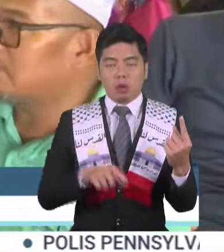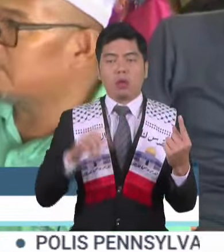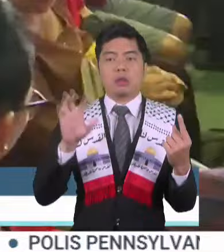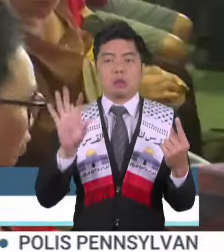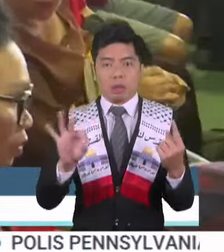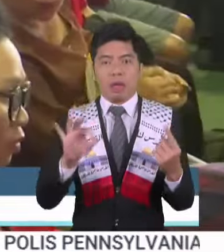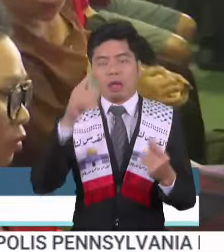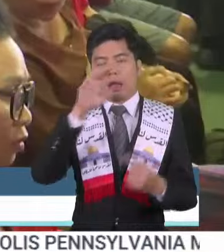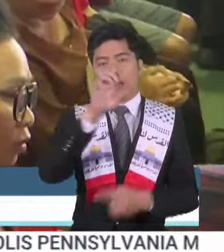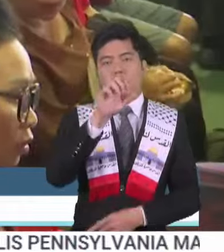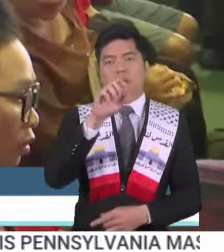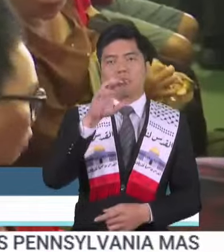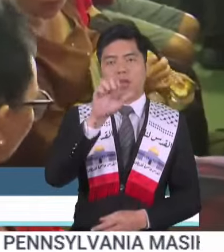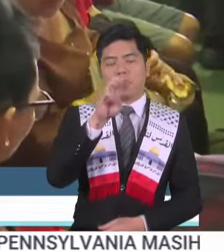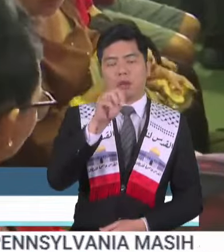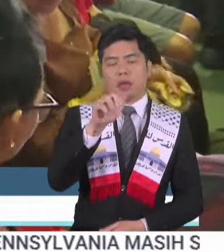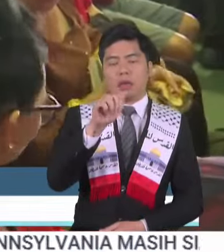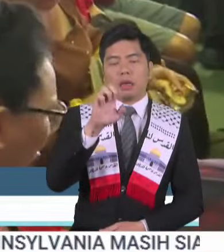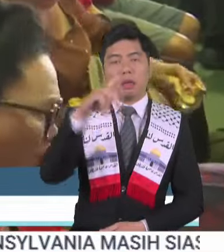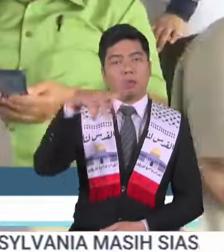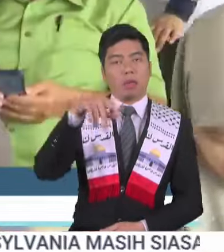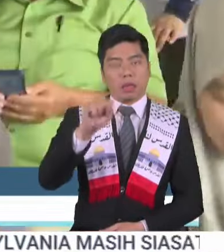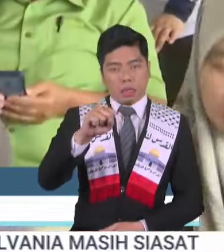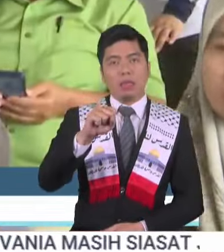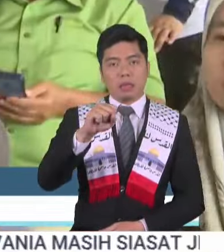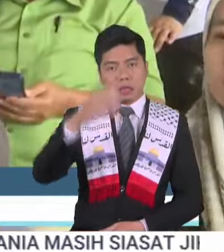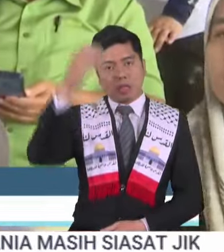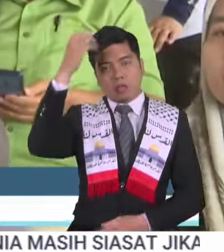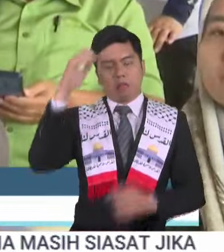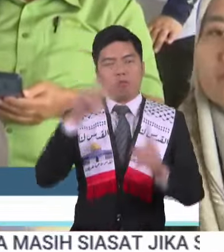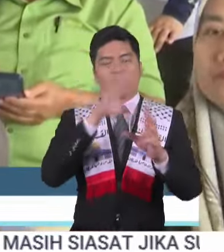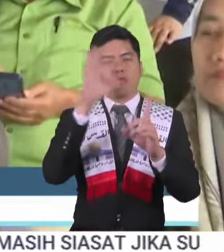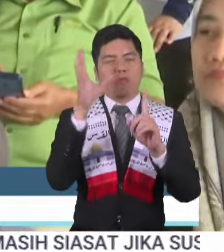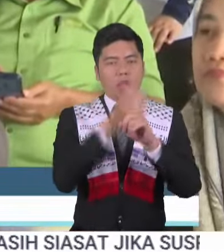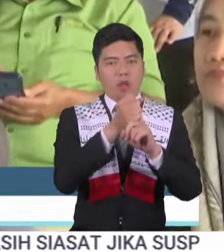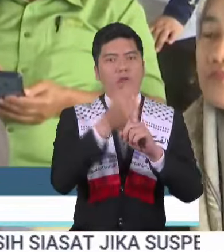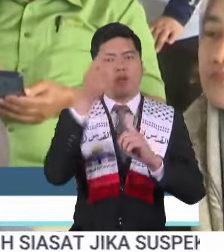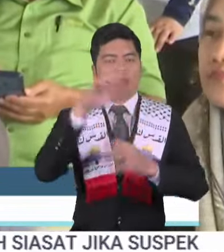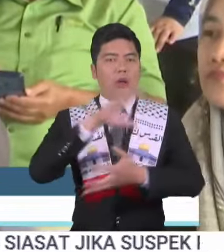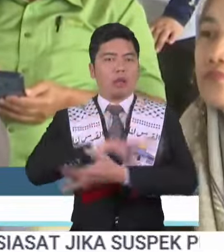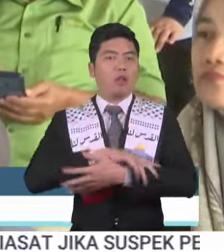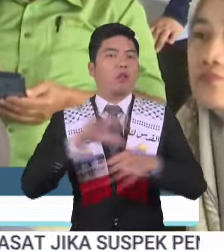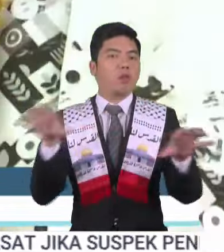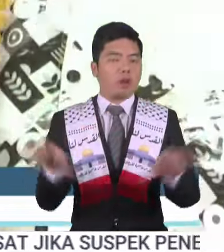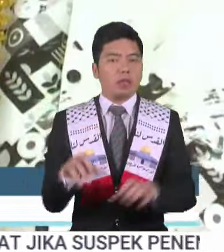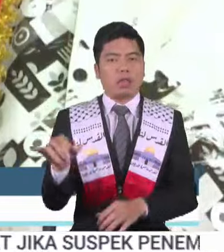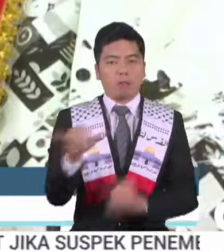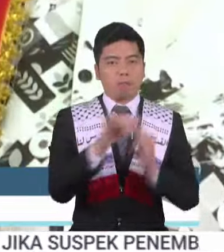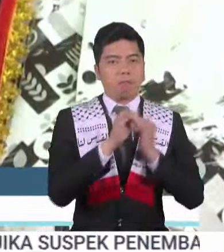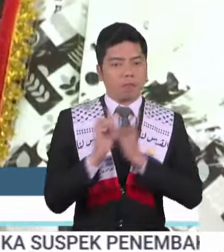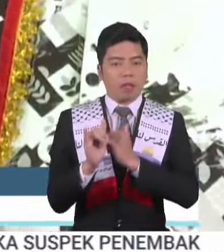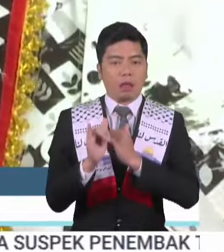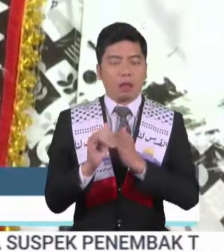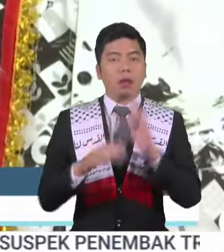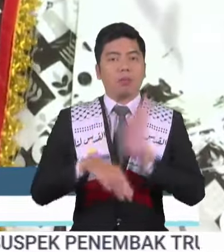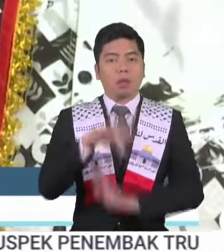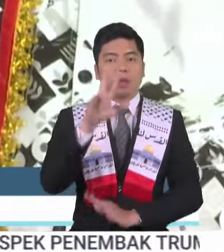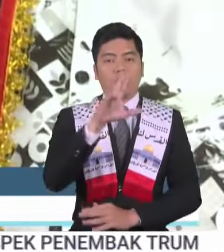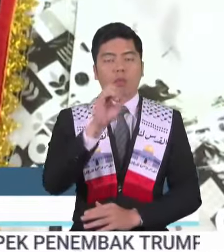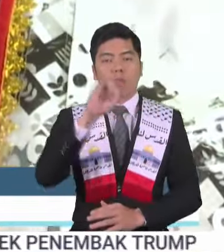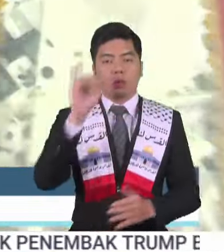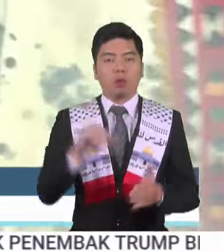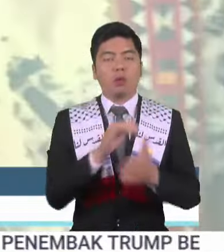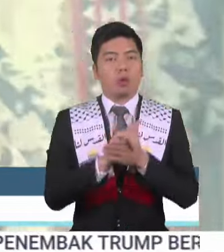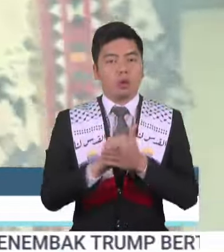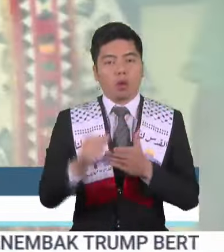Maib Serdang berjaya mencapai matlamat sesuai dengan seabad ia dilaksanakan. Lebih 30 juta ringgit